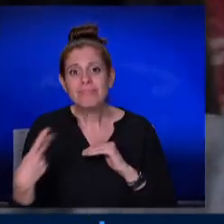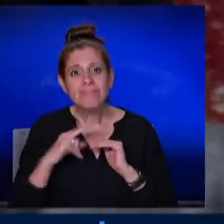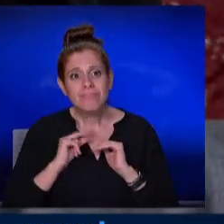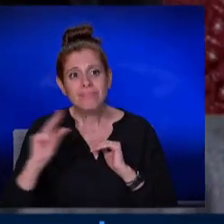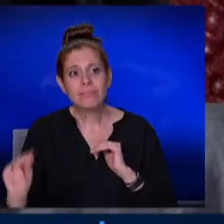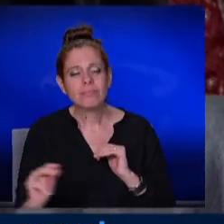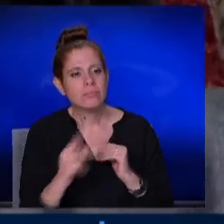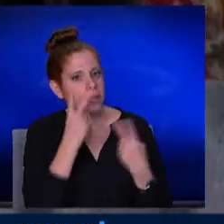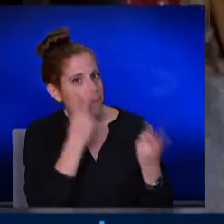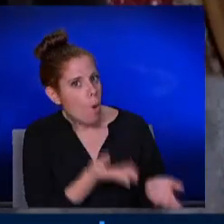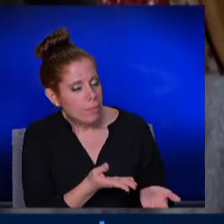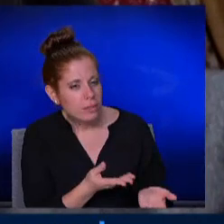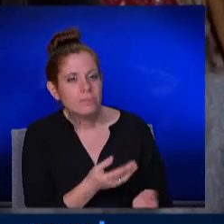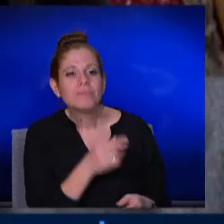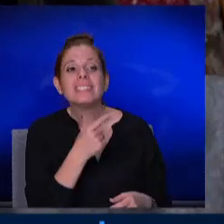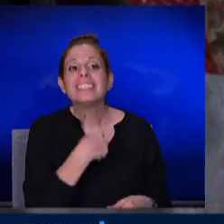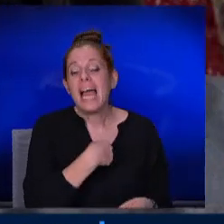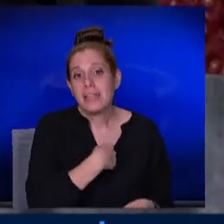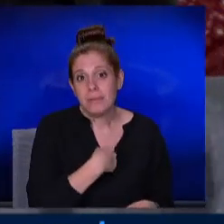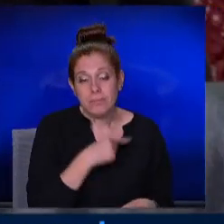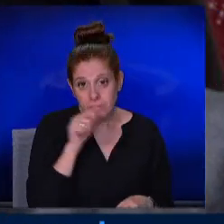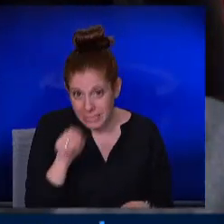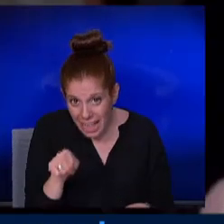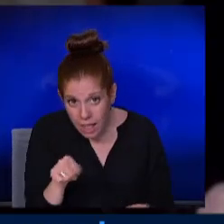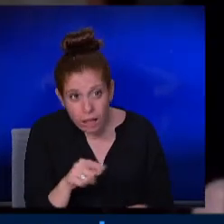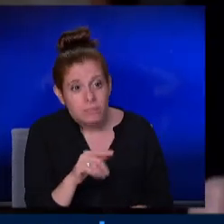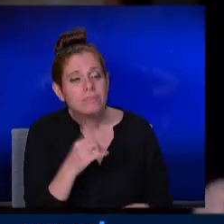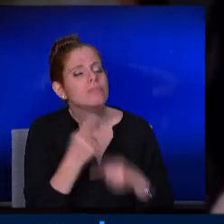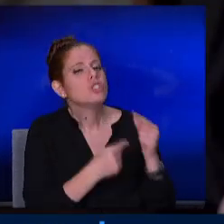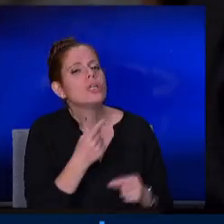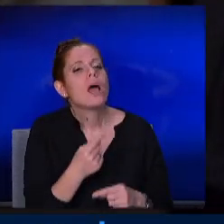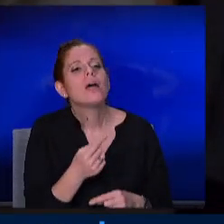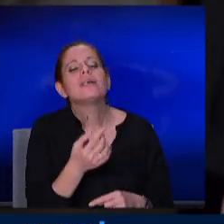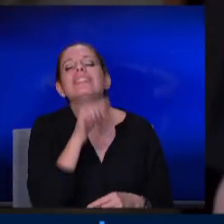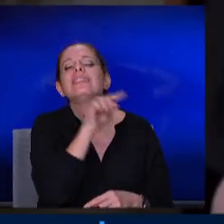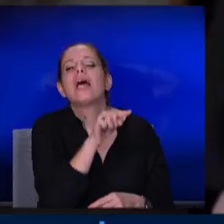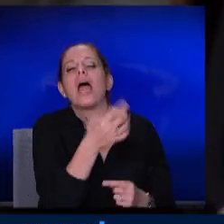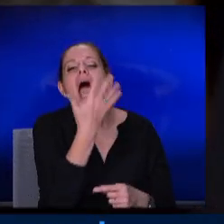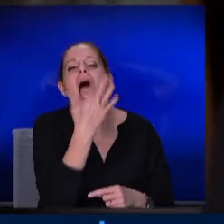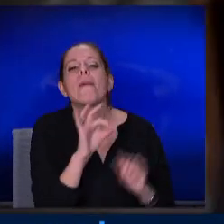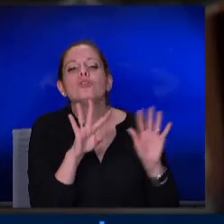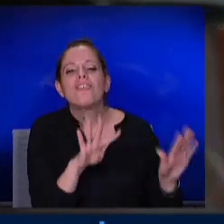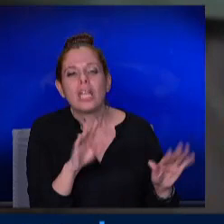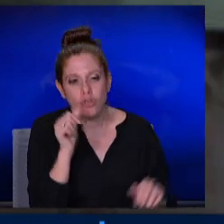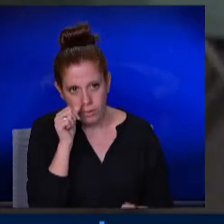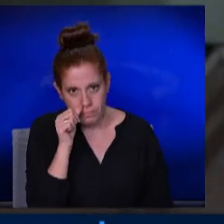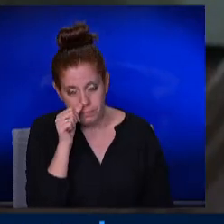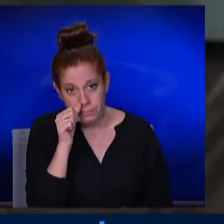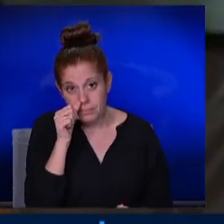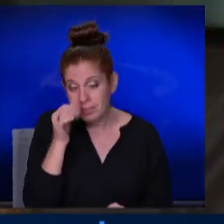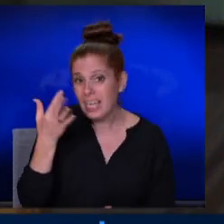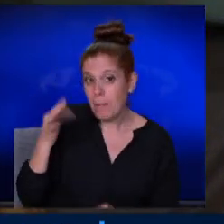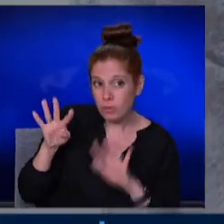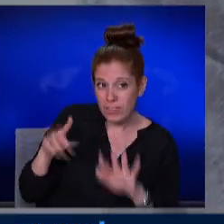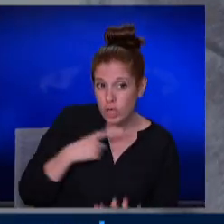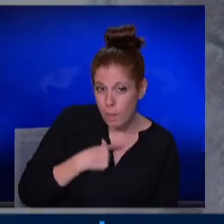رؤيم زي أني بعتمي زي أتا؟ كن أيزو شنة؟ جاغوان زي يا 59 59 بتصوفين بأيزو